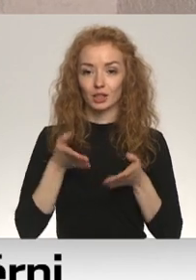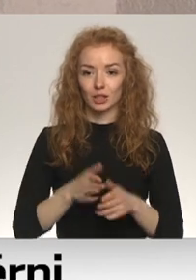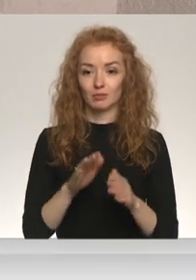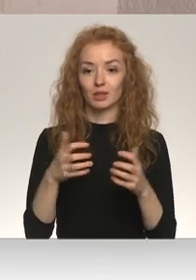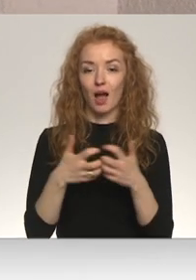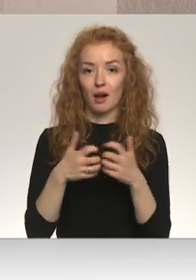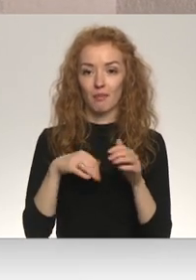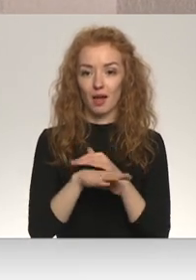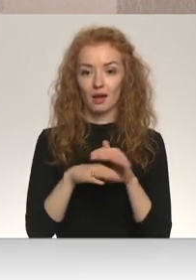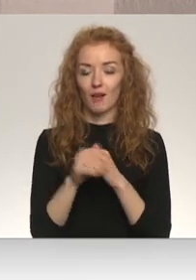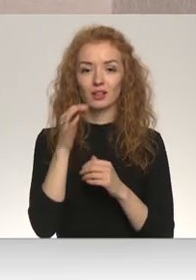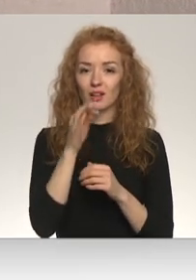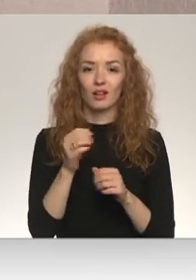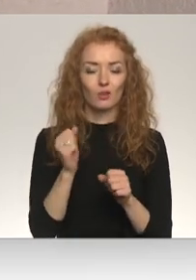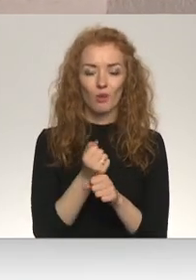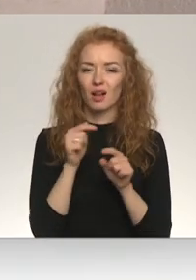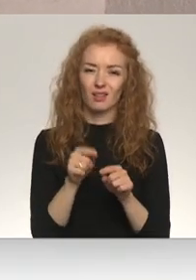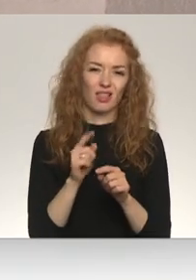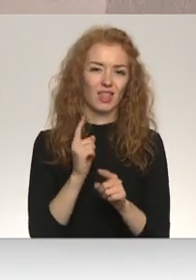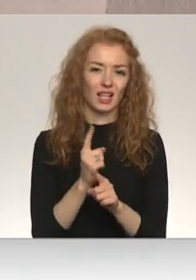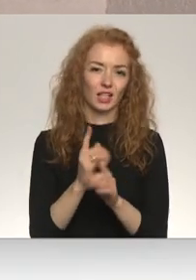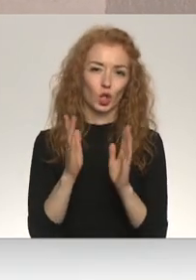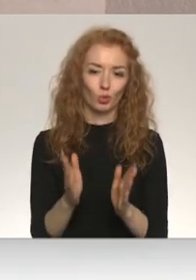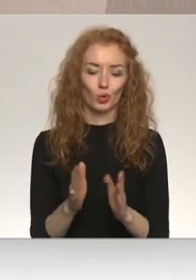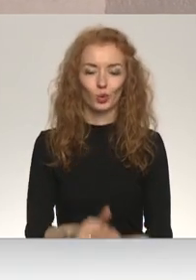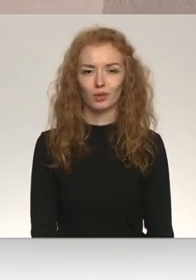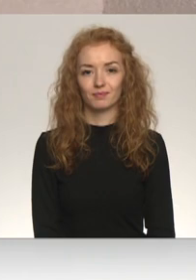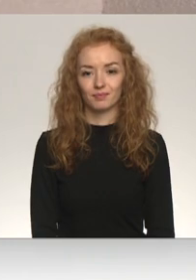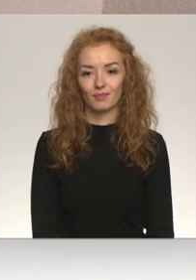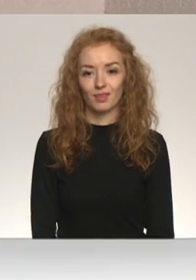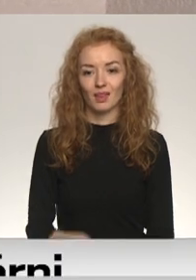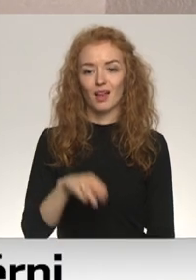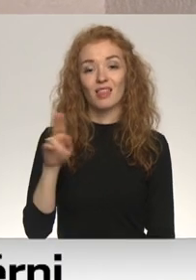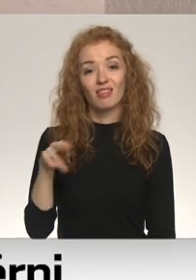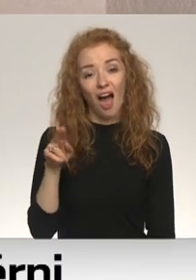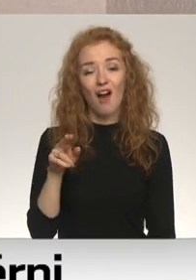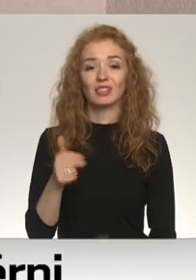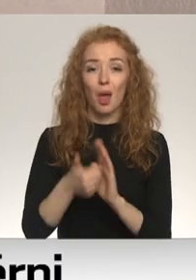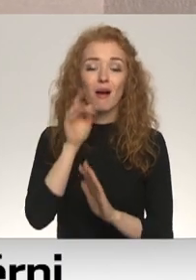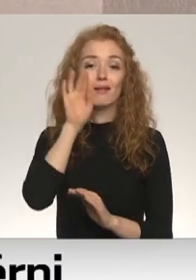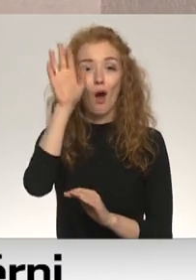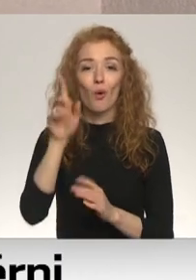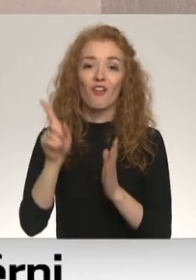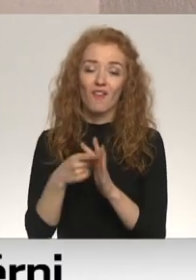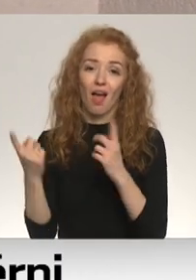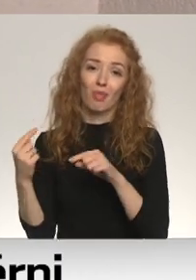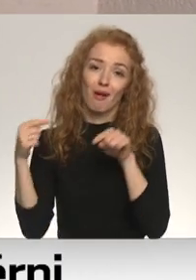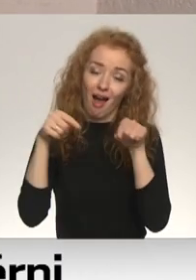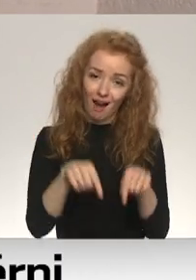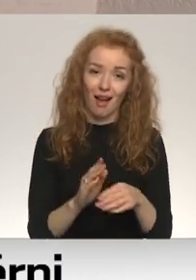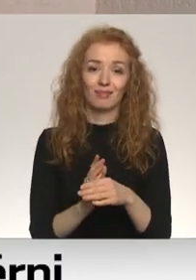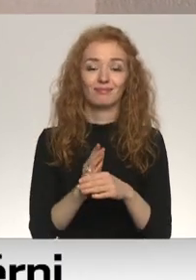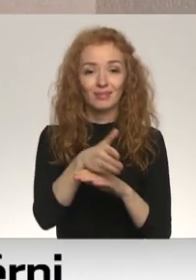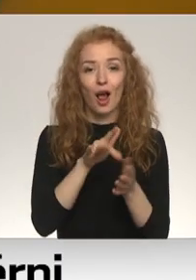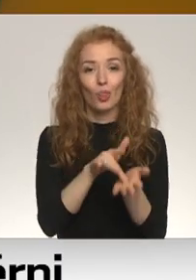Kaut nebūtu tā, kaut būtu viss tā pasmuko. Lai Dāvids atbrauc kā turists kādreiz? Kā turists atbrauc ciemos un paskatās, kur viņš